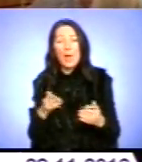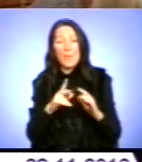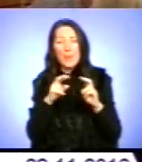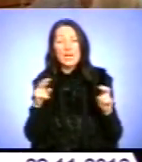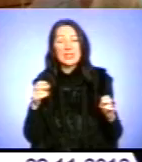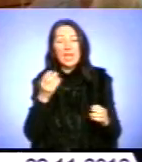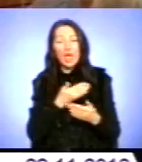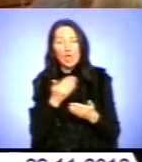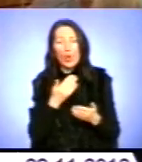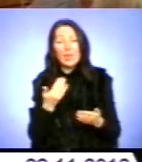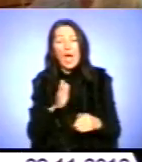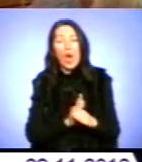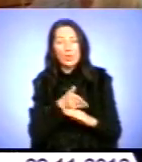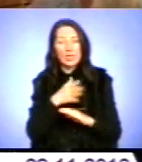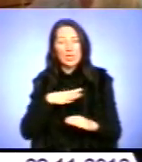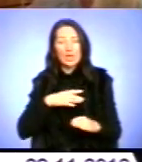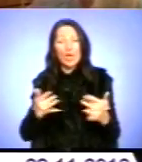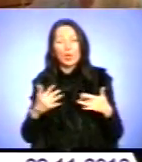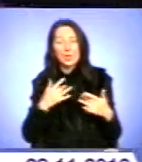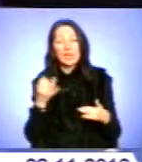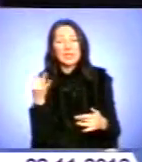гостей чекають концерт і цікаві фільми.